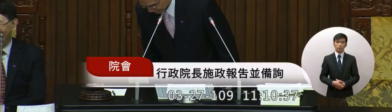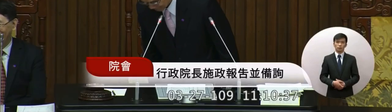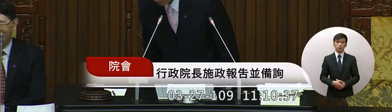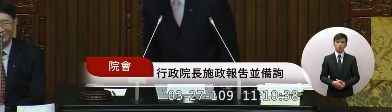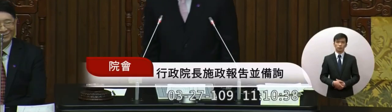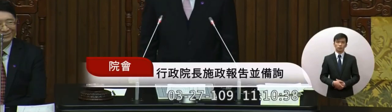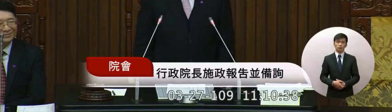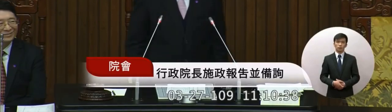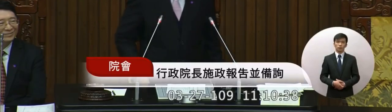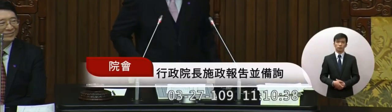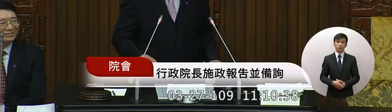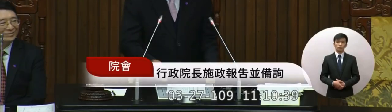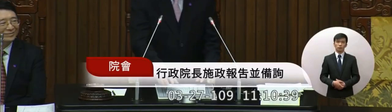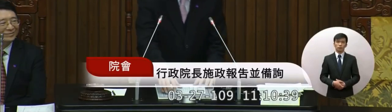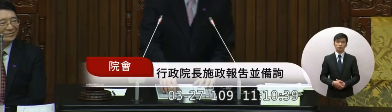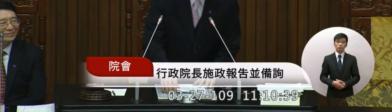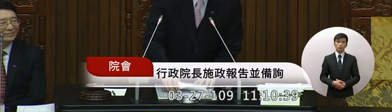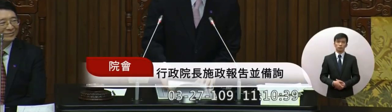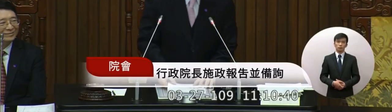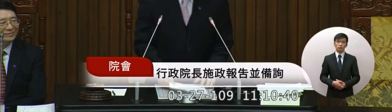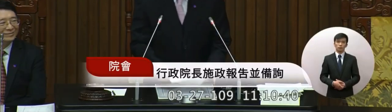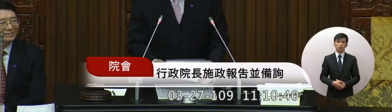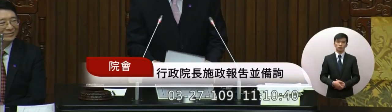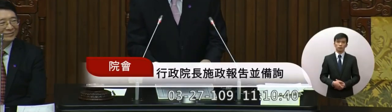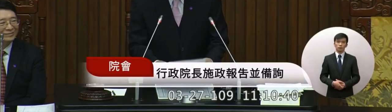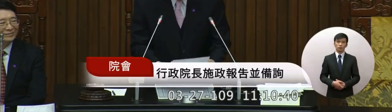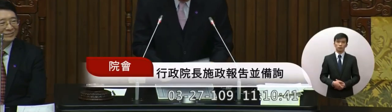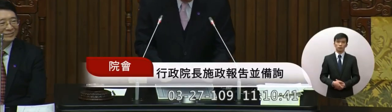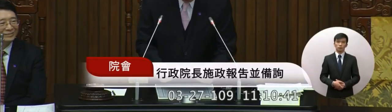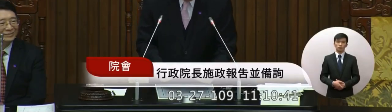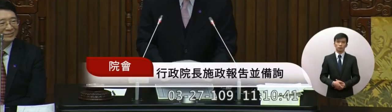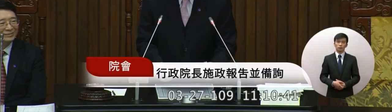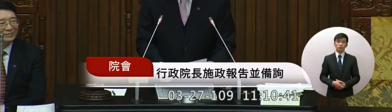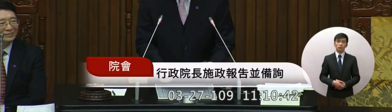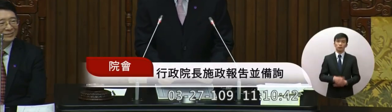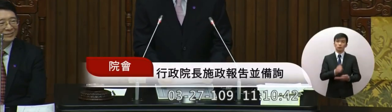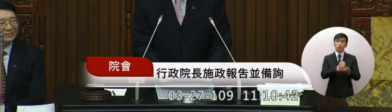好，谢谢翁委员。